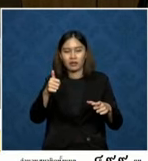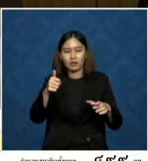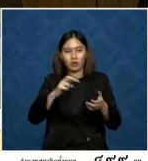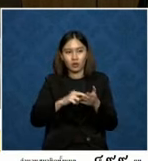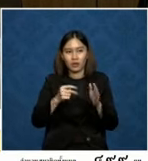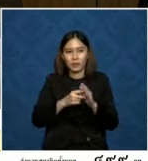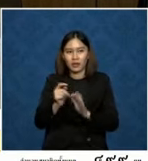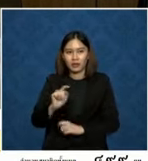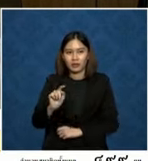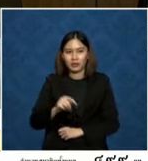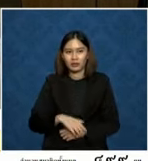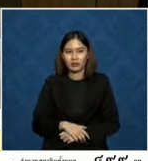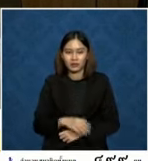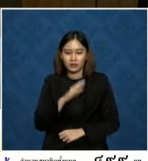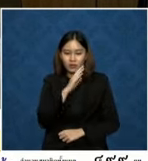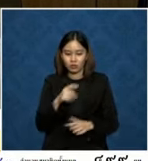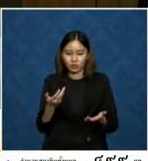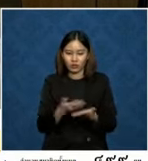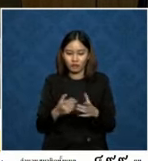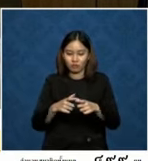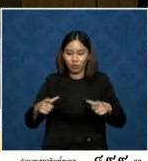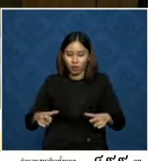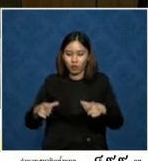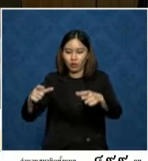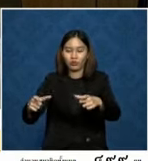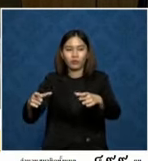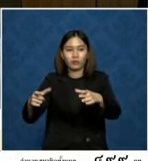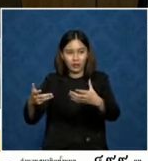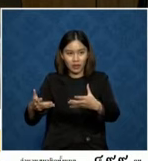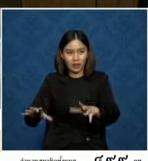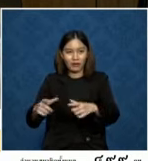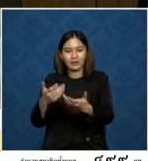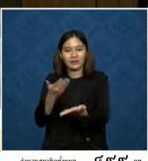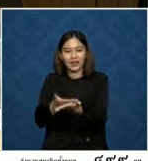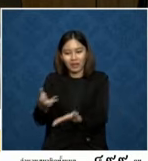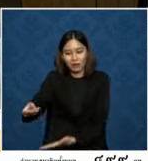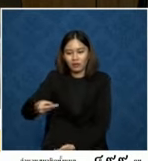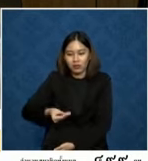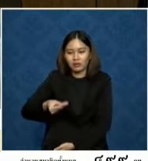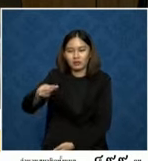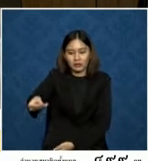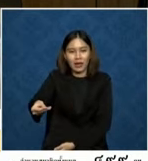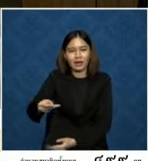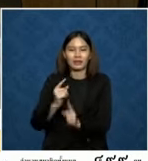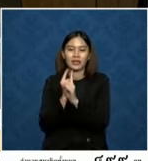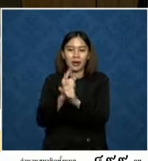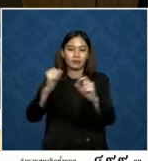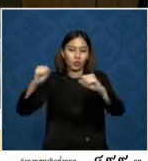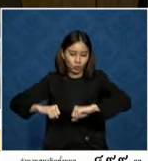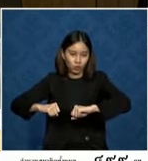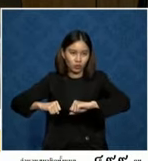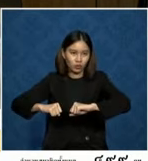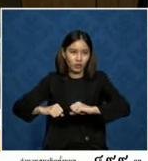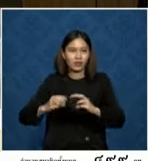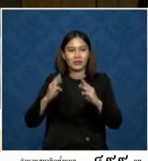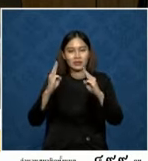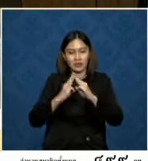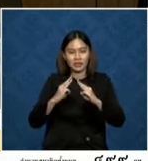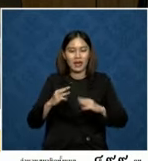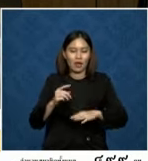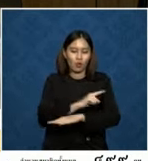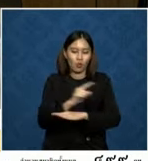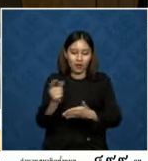เป็นเช็คที่เมื่อออกมาแล้วผู้รับเช็คจะต้องได้รับเงินตามที่ตกลงกันไว้และตามที่สัญญาที่วันที่ลงในเ